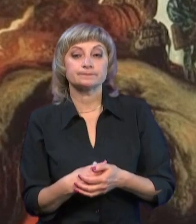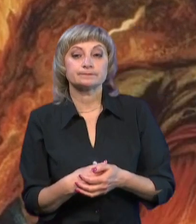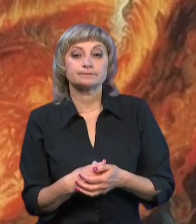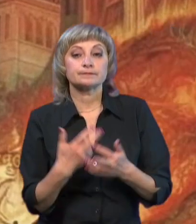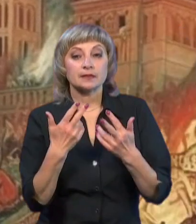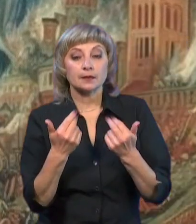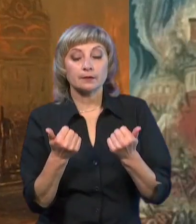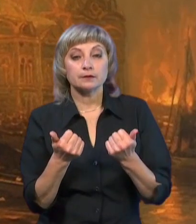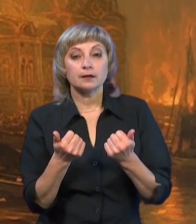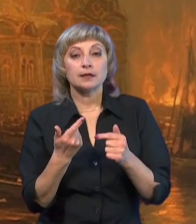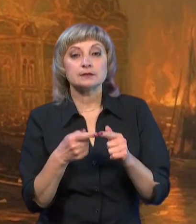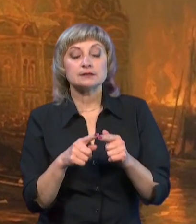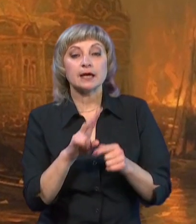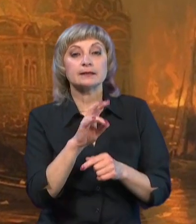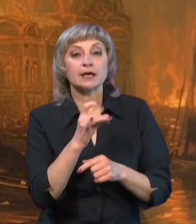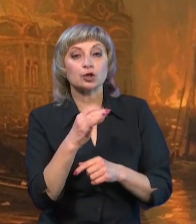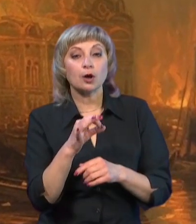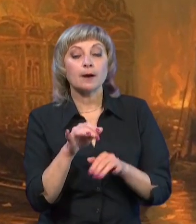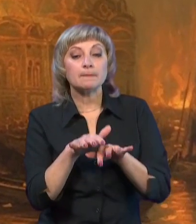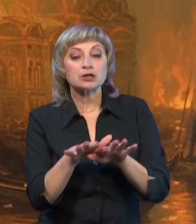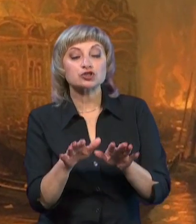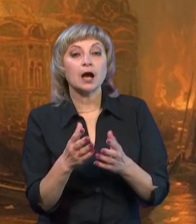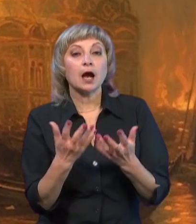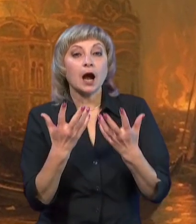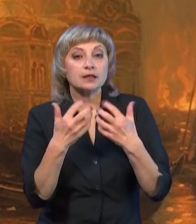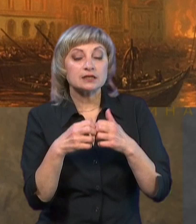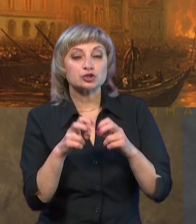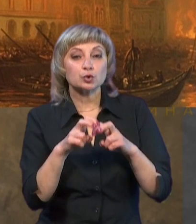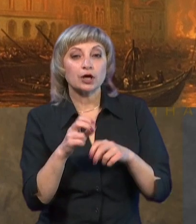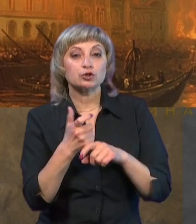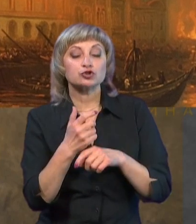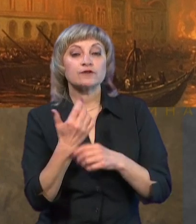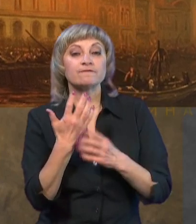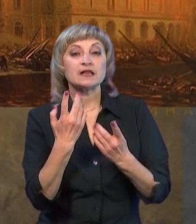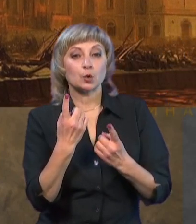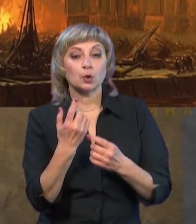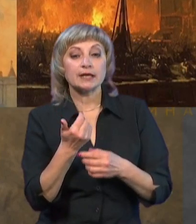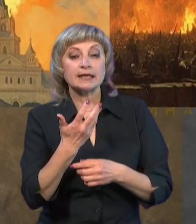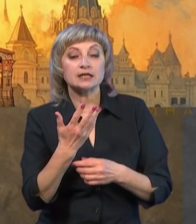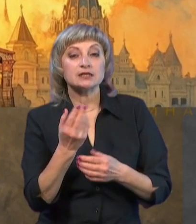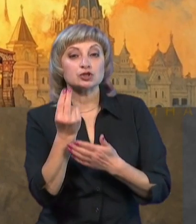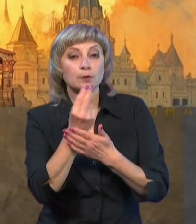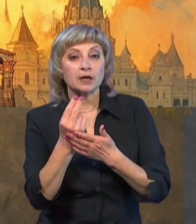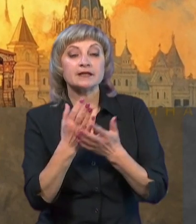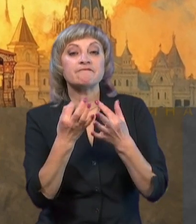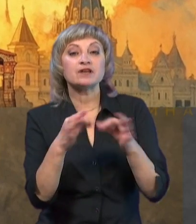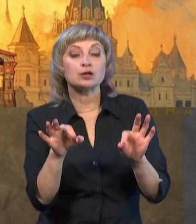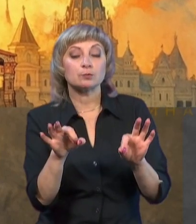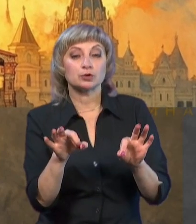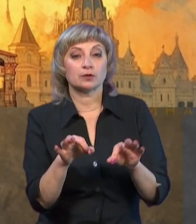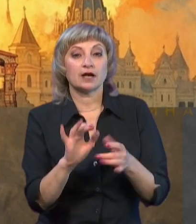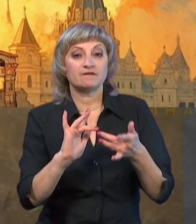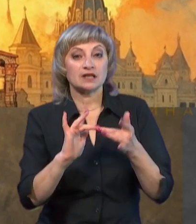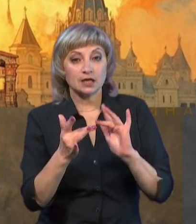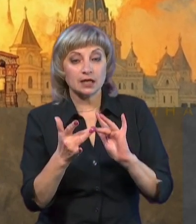Так, ця нейромережа аналізує дуже велику кількість зображень, які є в вільному доступі в